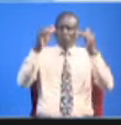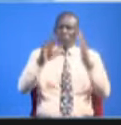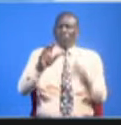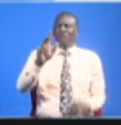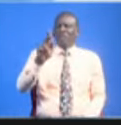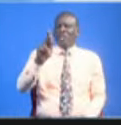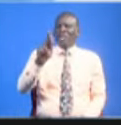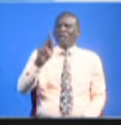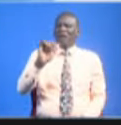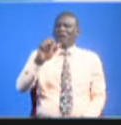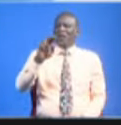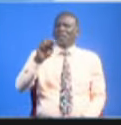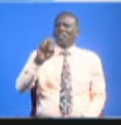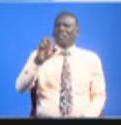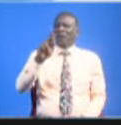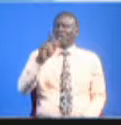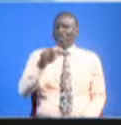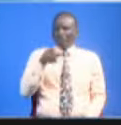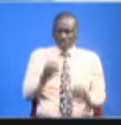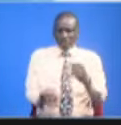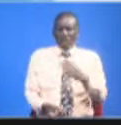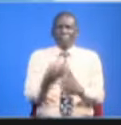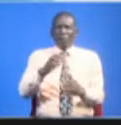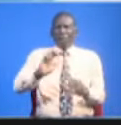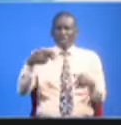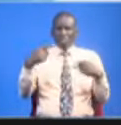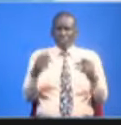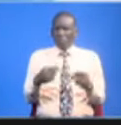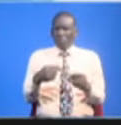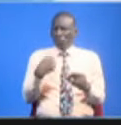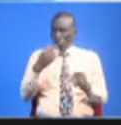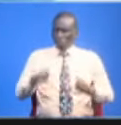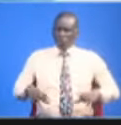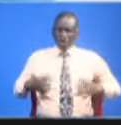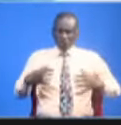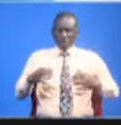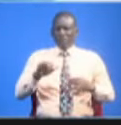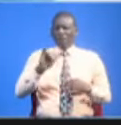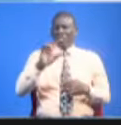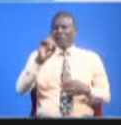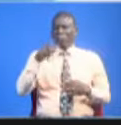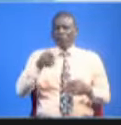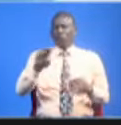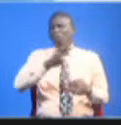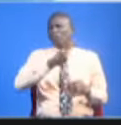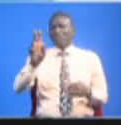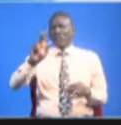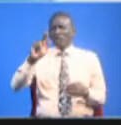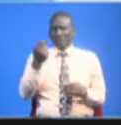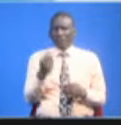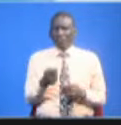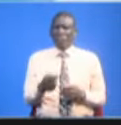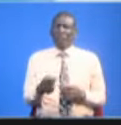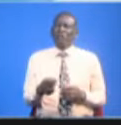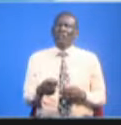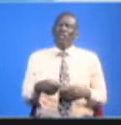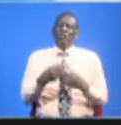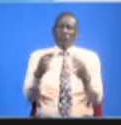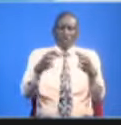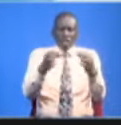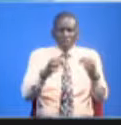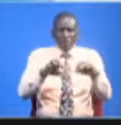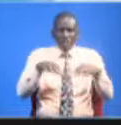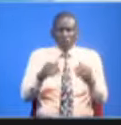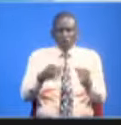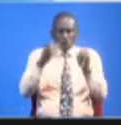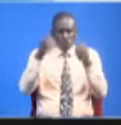Kithure Kindiki. Hayo yakijiri, Wakenya waishio kama wakimbizi wa ndani kutoka magharibi mwa Kenya wametoa kauli zao kuhusu wadhifa